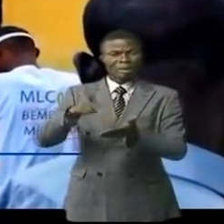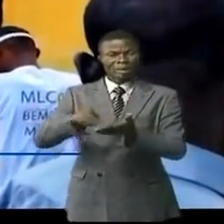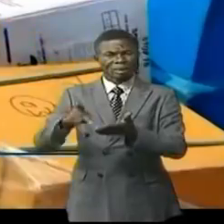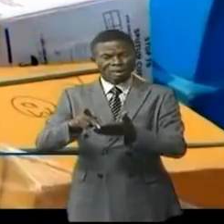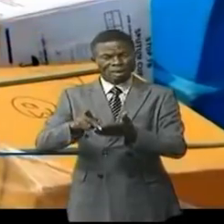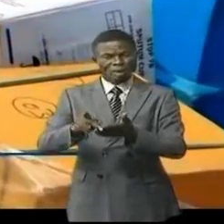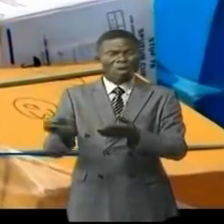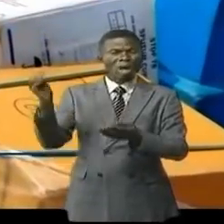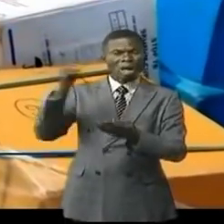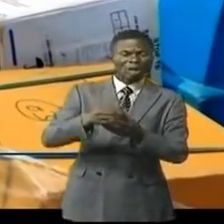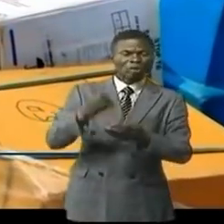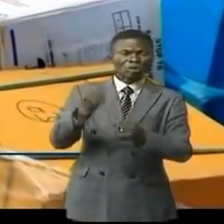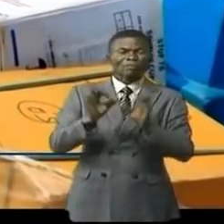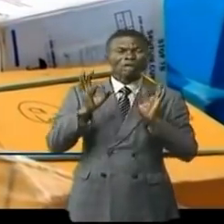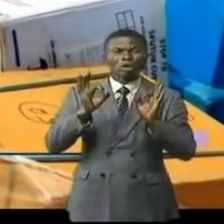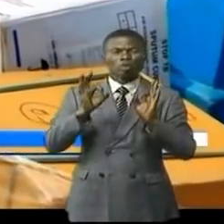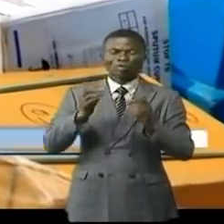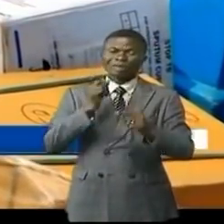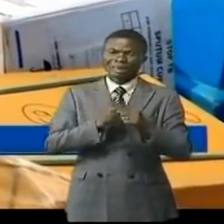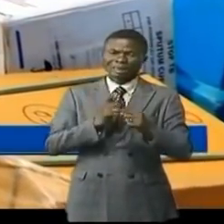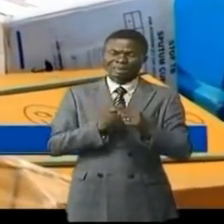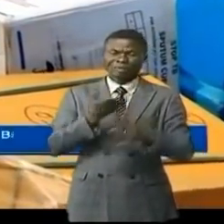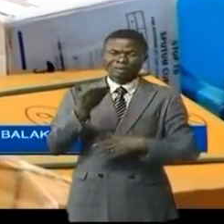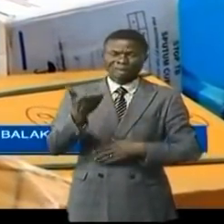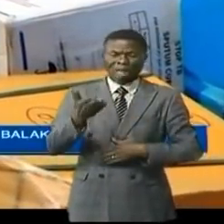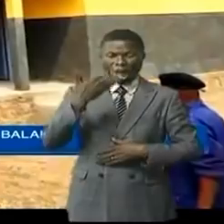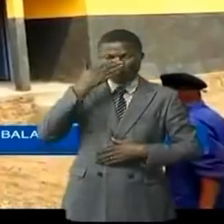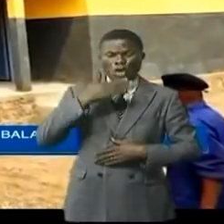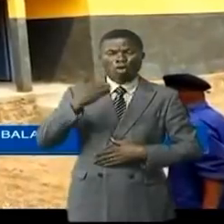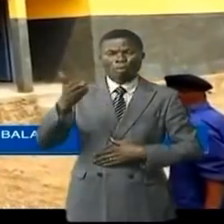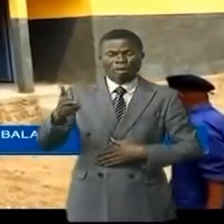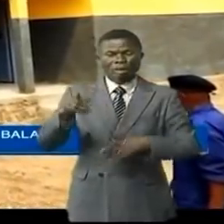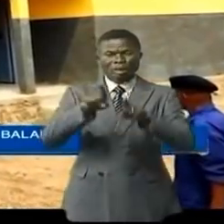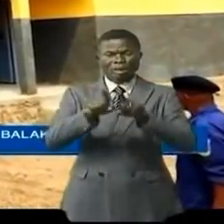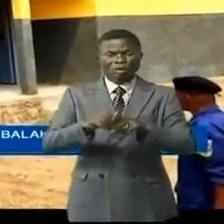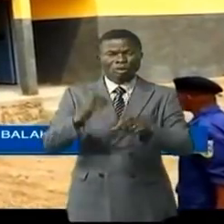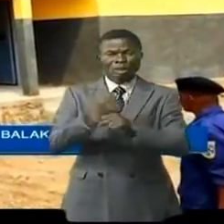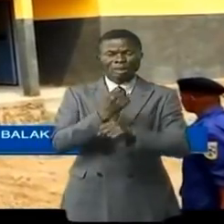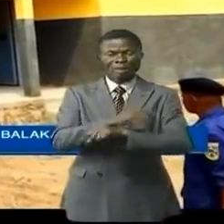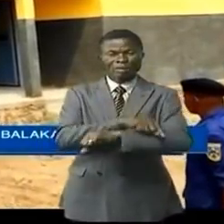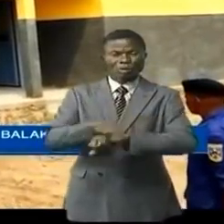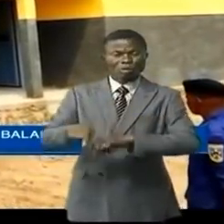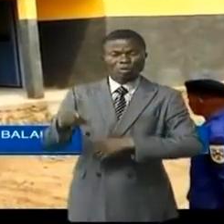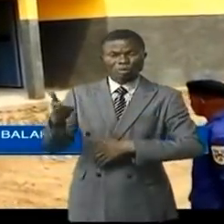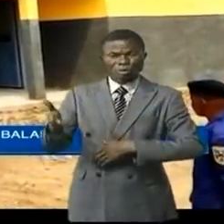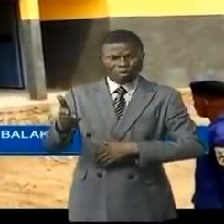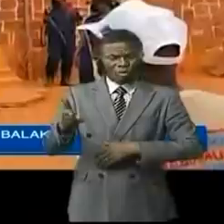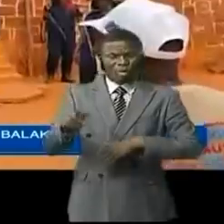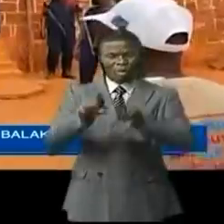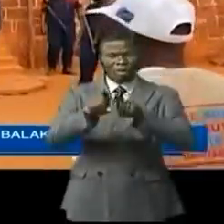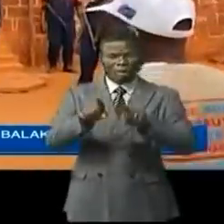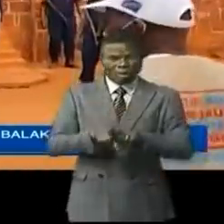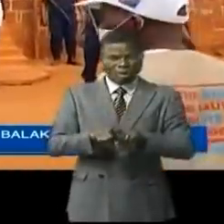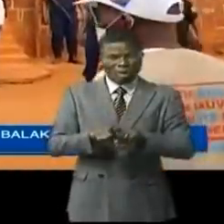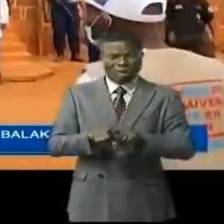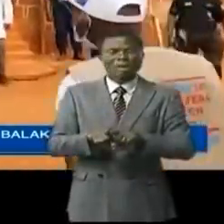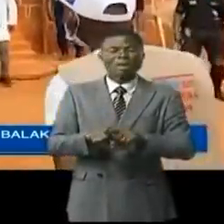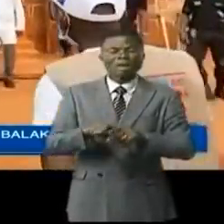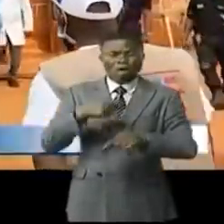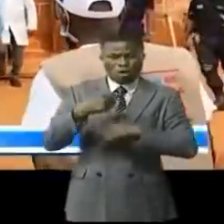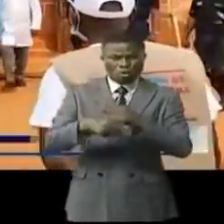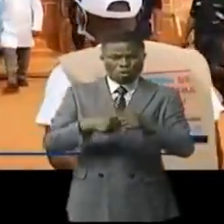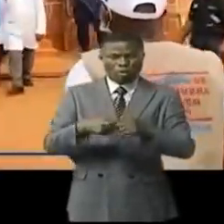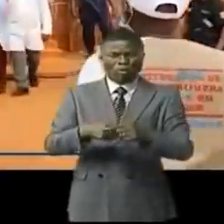mécanisation de nouvelles unités parmi les professionnels de santé ainsi que de personnel administratif vont également partir de